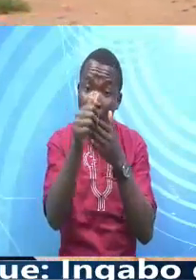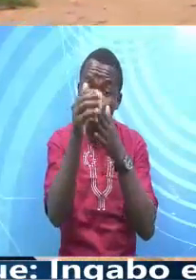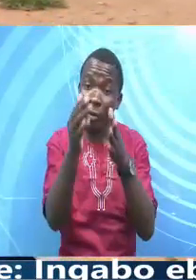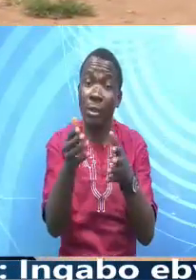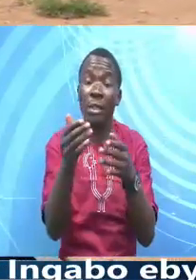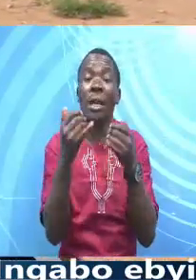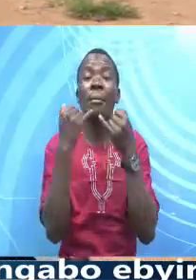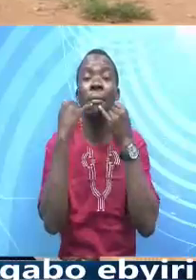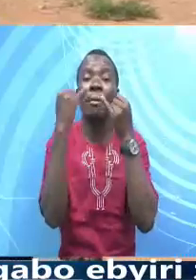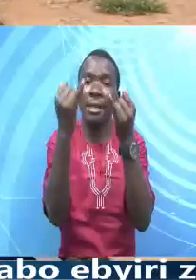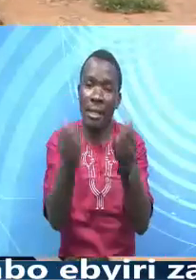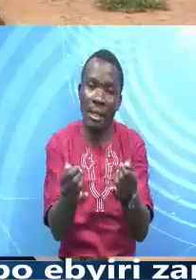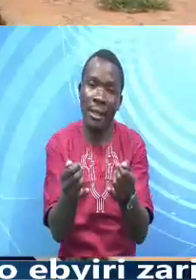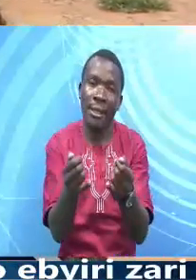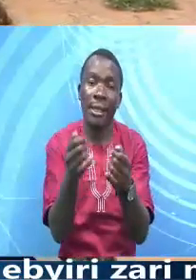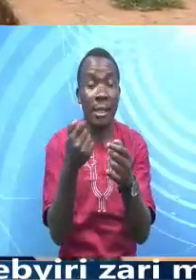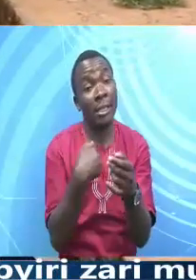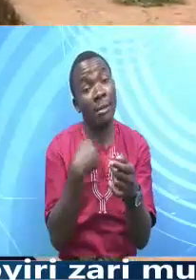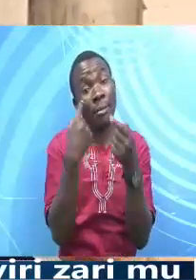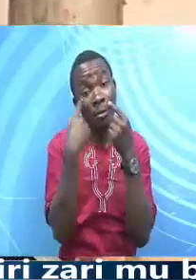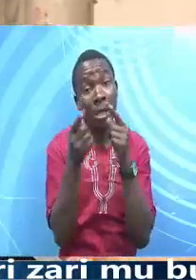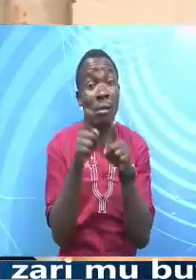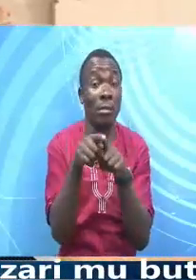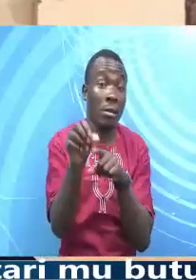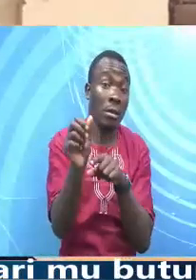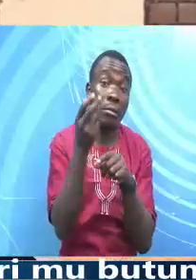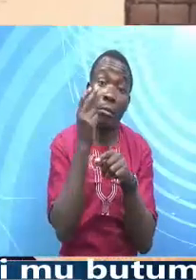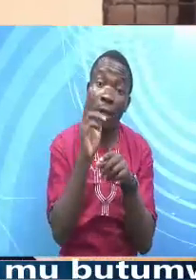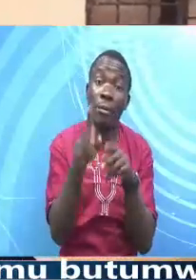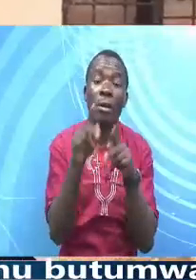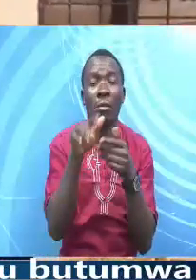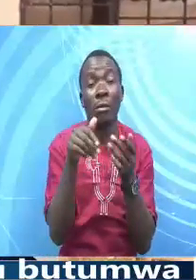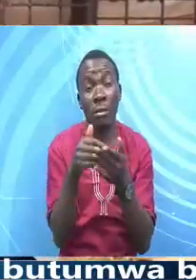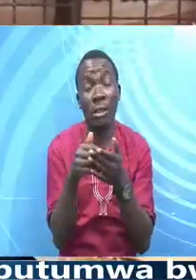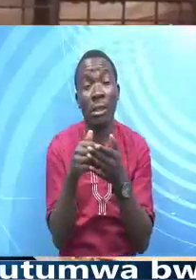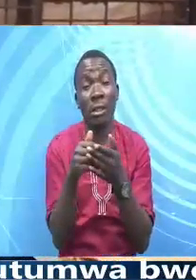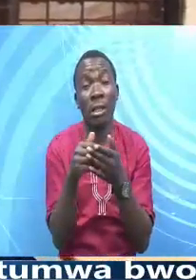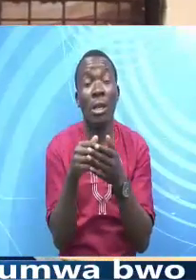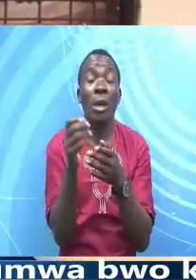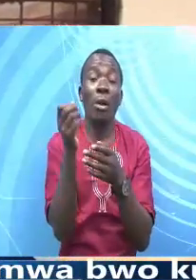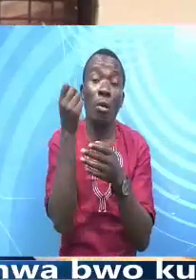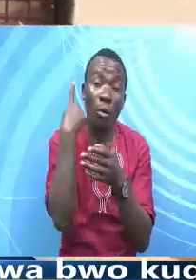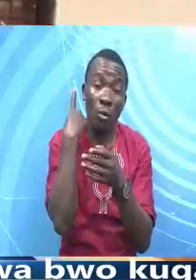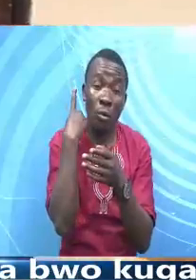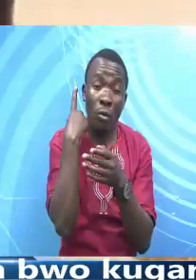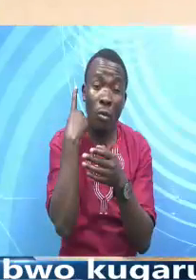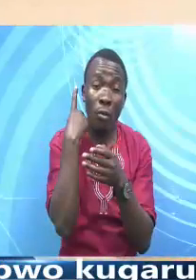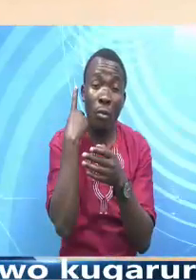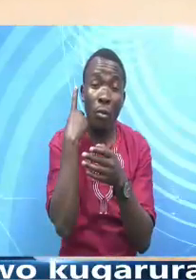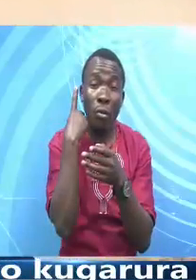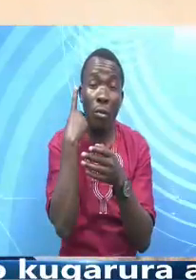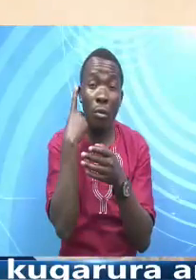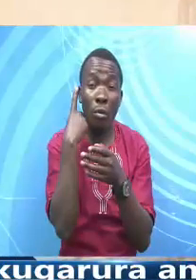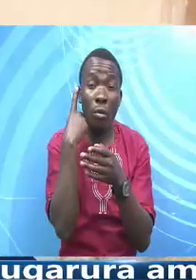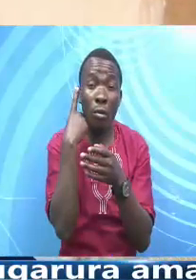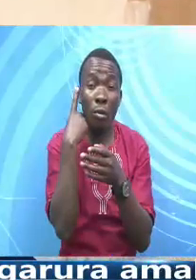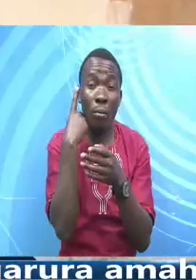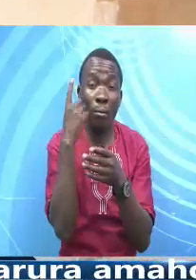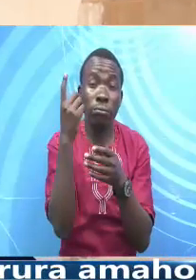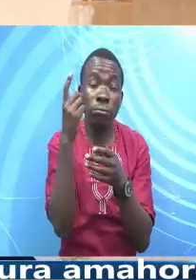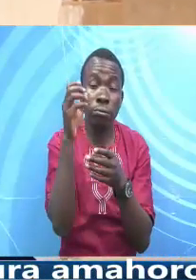nyine mbibona gutyo mba mbona abantu bose bikandagira. Ujya kuvuka ngo birahirita joro bisa nk'ibishira mu